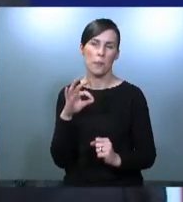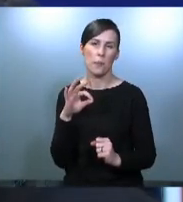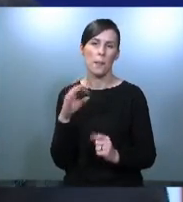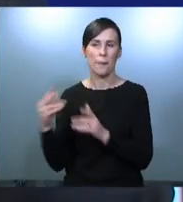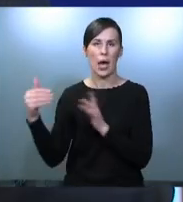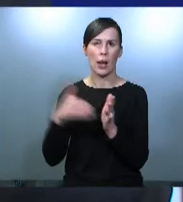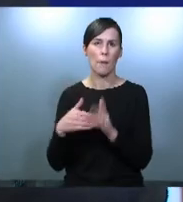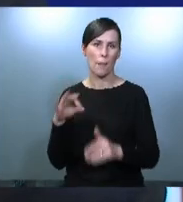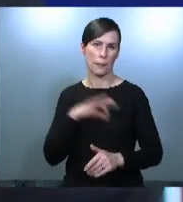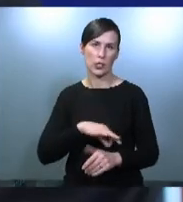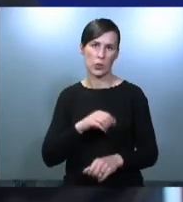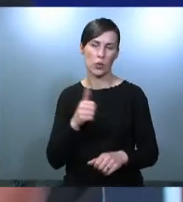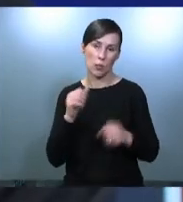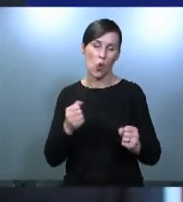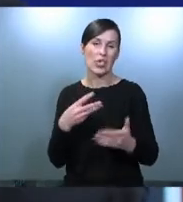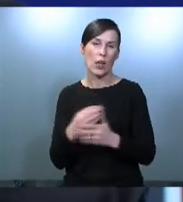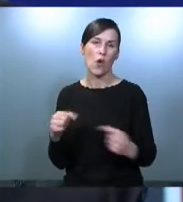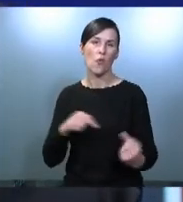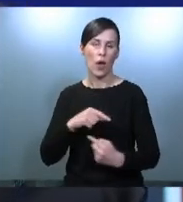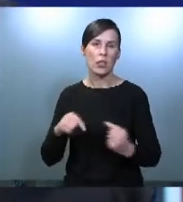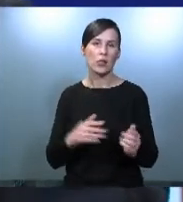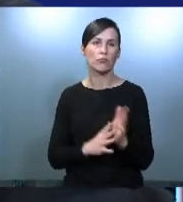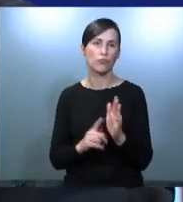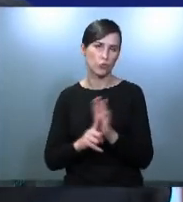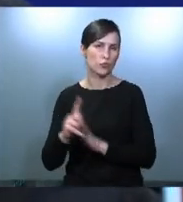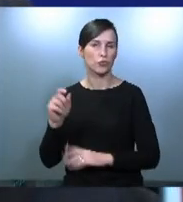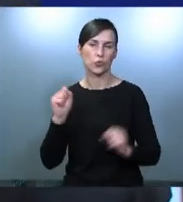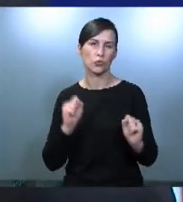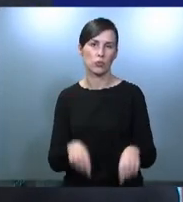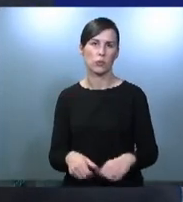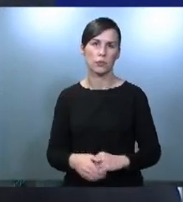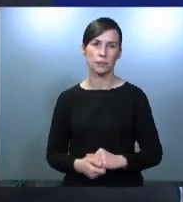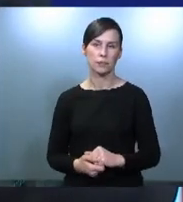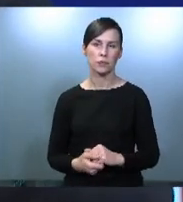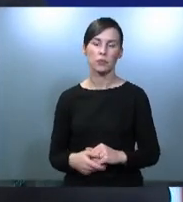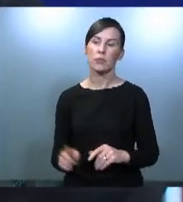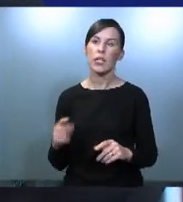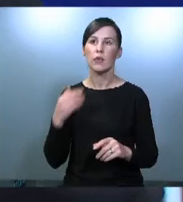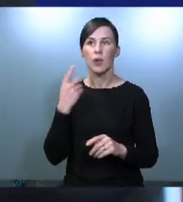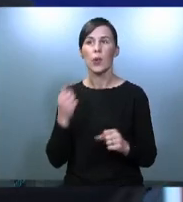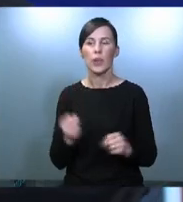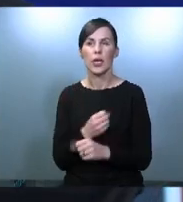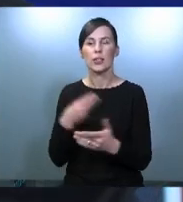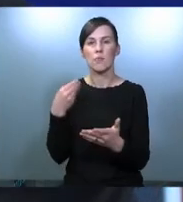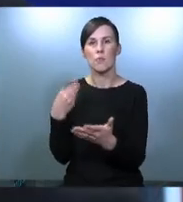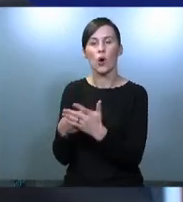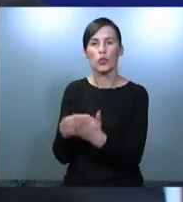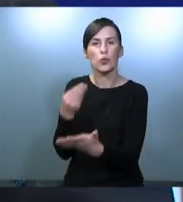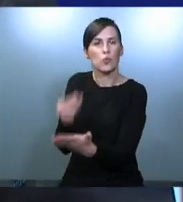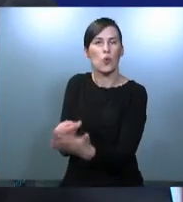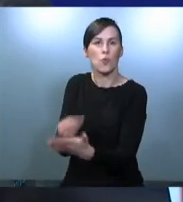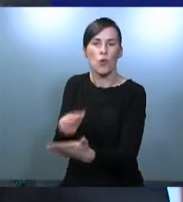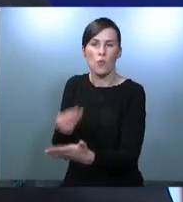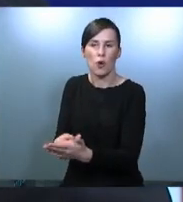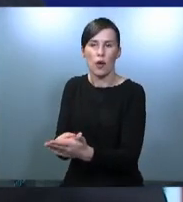paramą, tam, kad vystyti verslą, turi mokėti už tą pagalbą atitinkamus mokesčius ir jie paprasčiausiai tas fondas pas